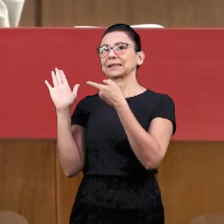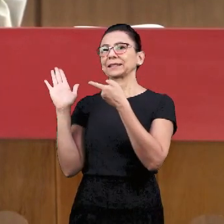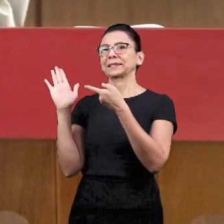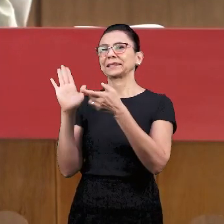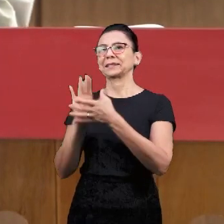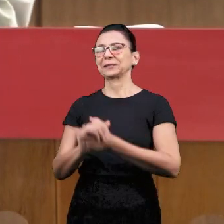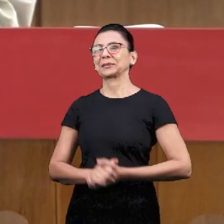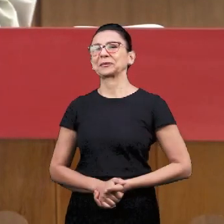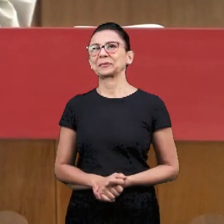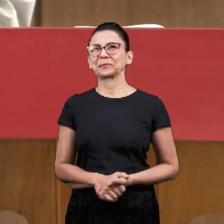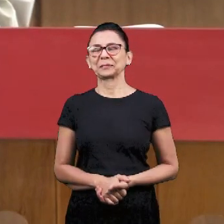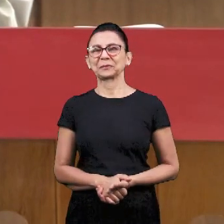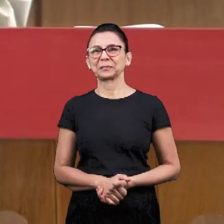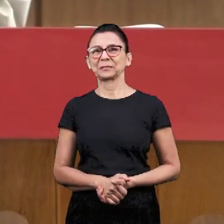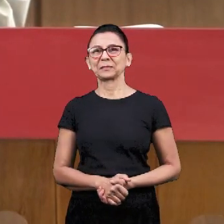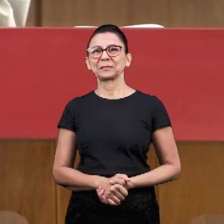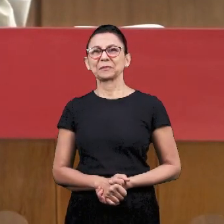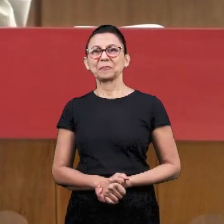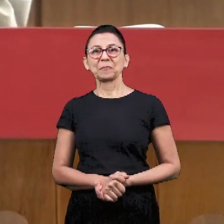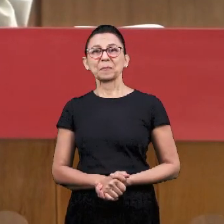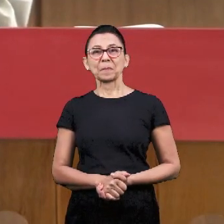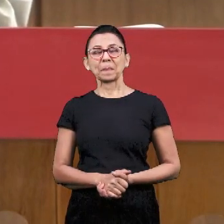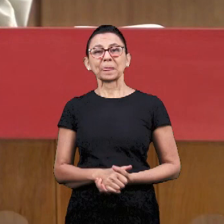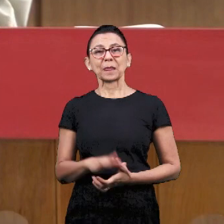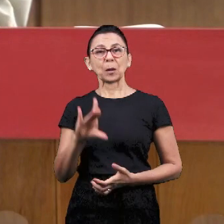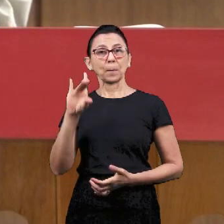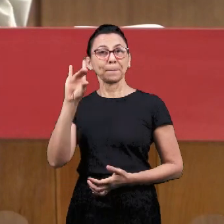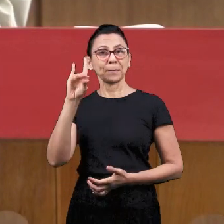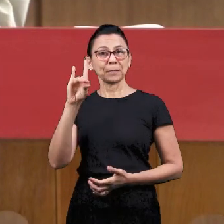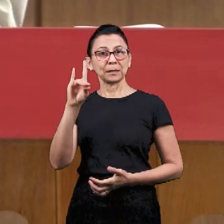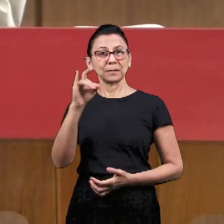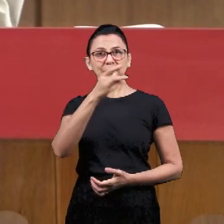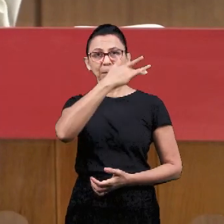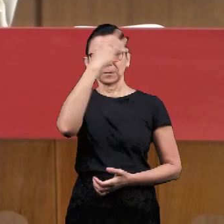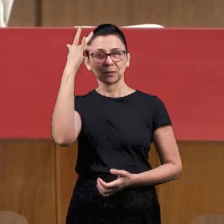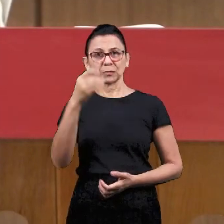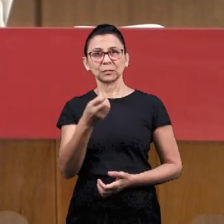60 participations de Bolivie, 60 participations.